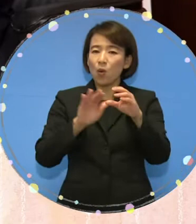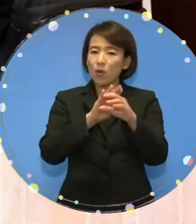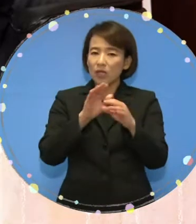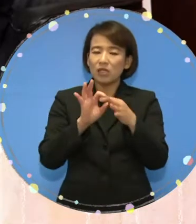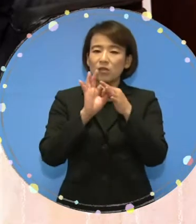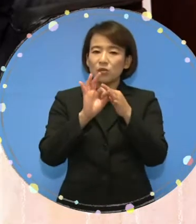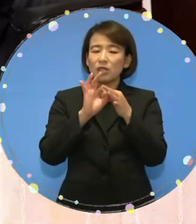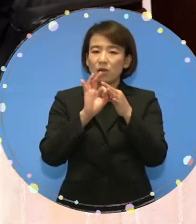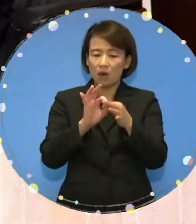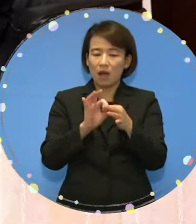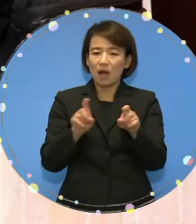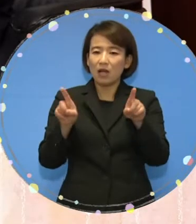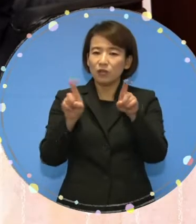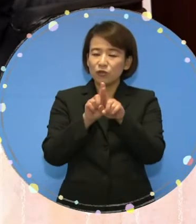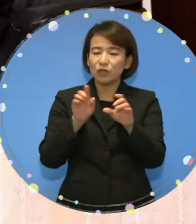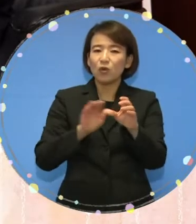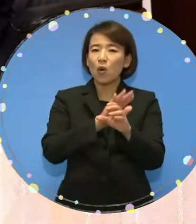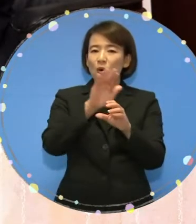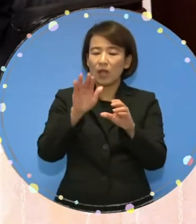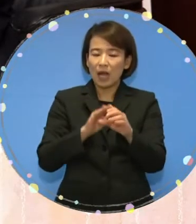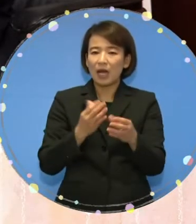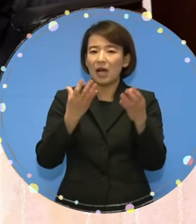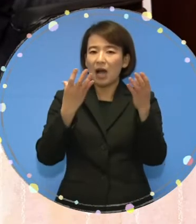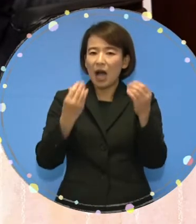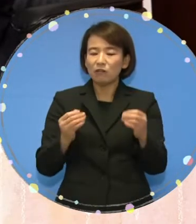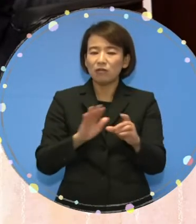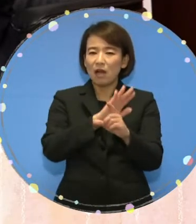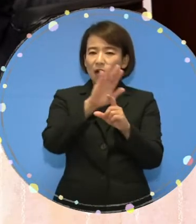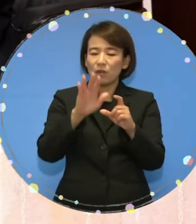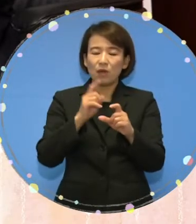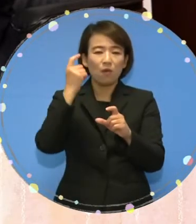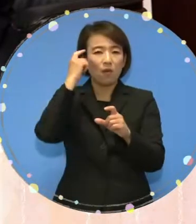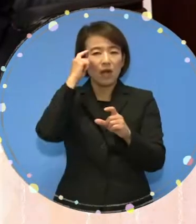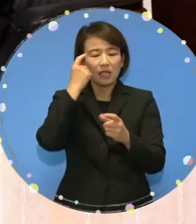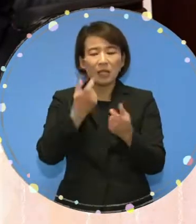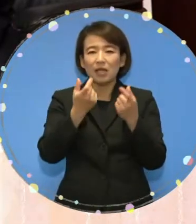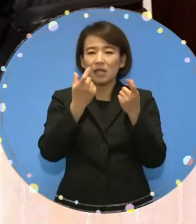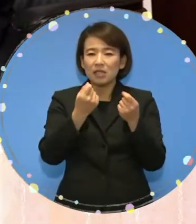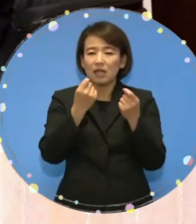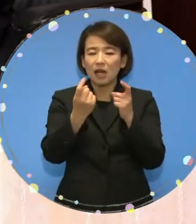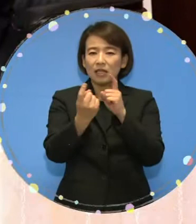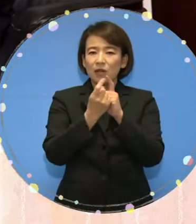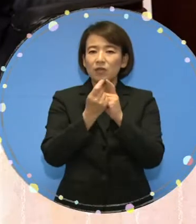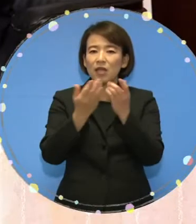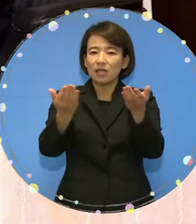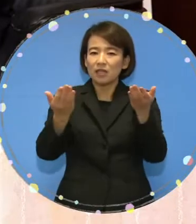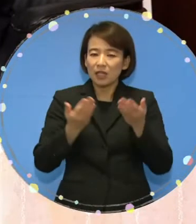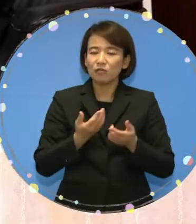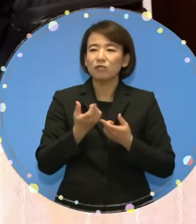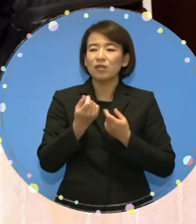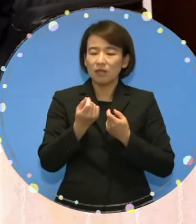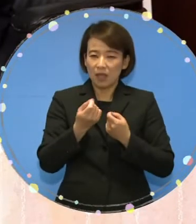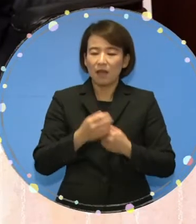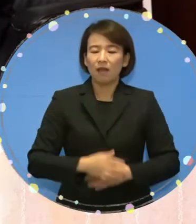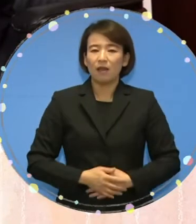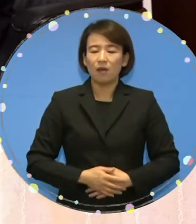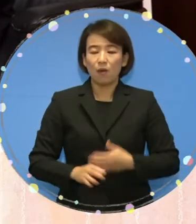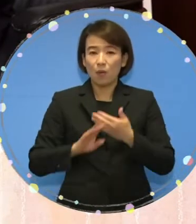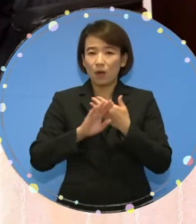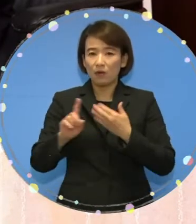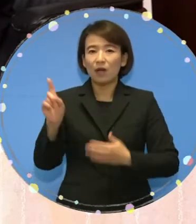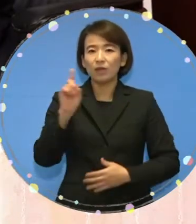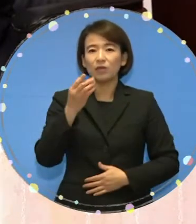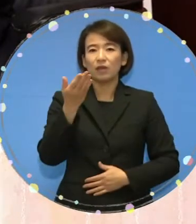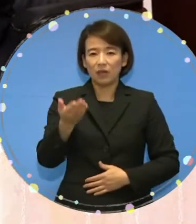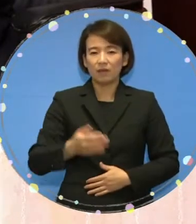ウィルスについては with コロナafter コナーを見据えてしっかりと対応していただいているんですね他に